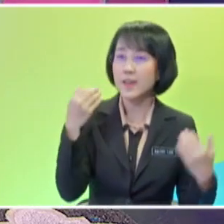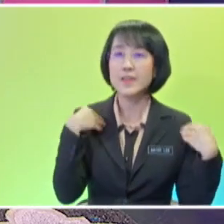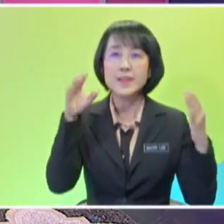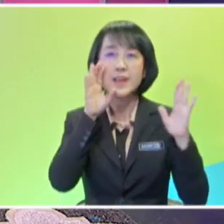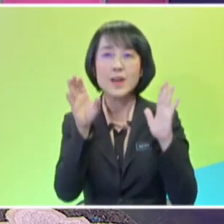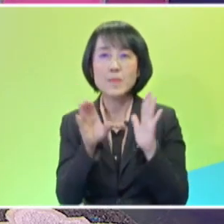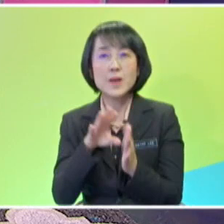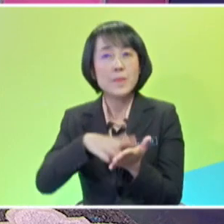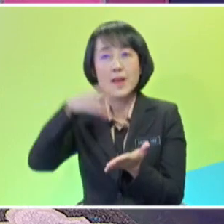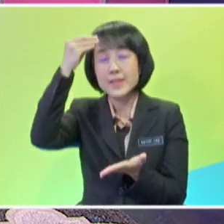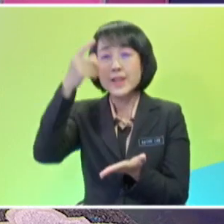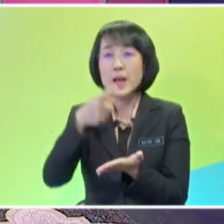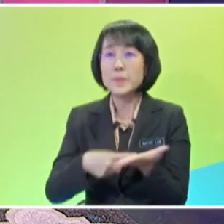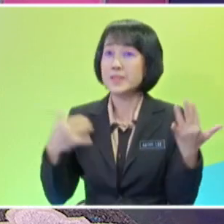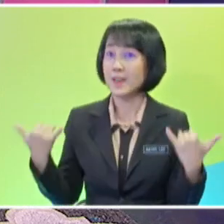belajar